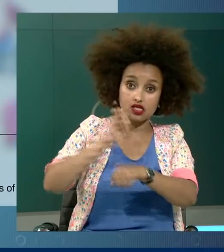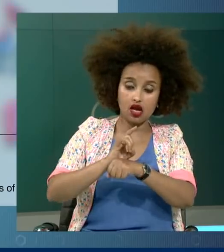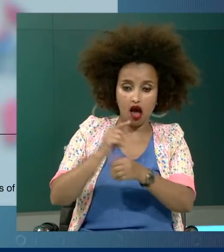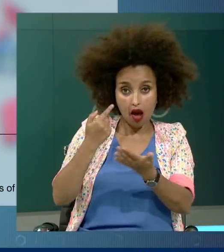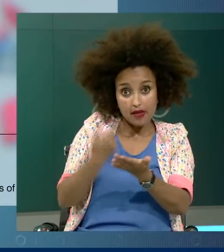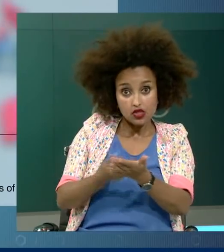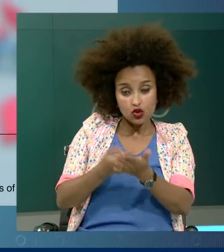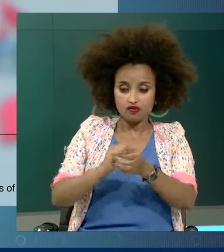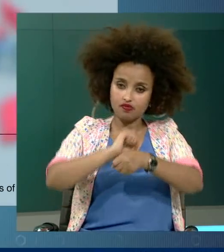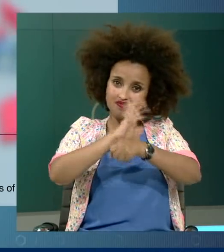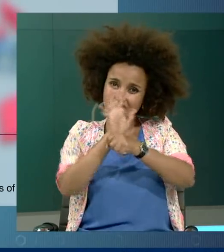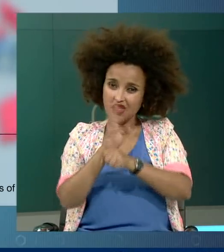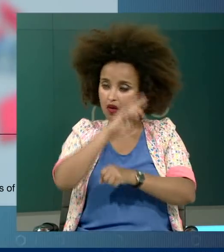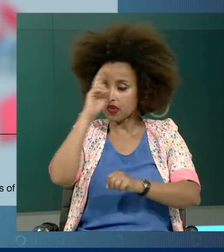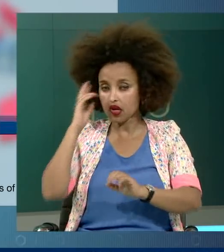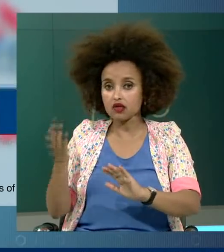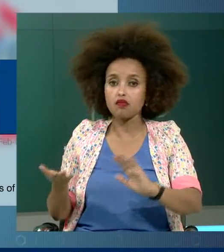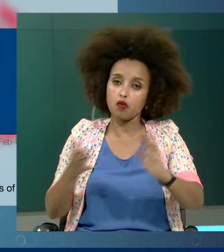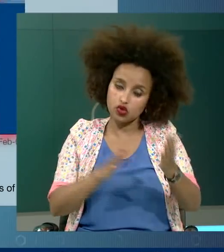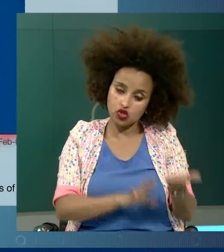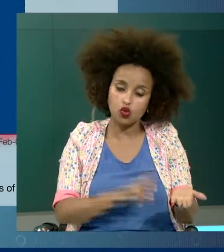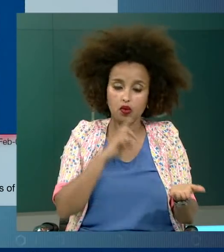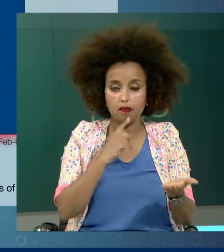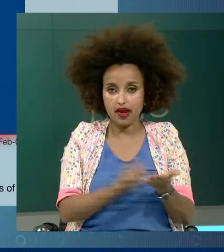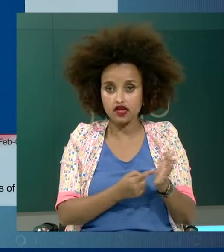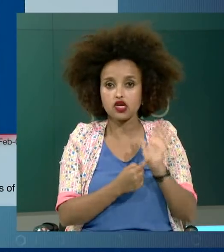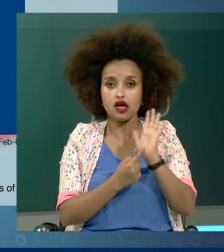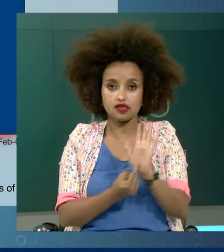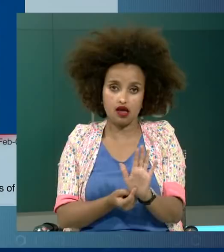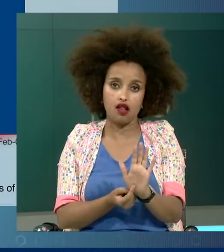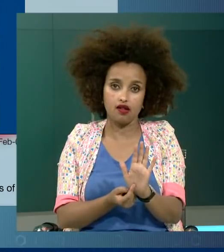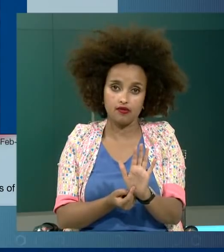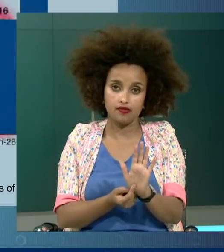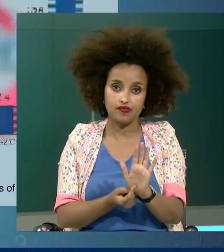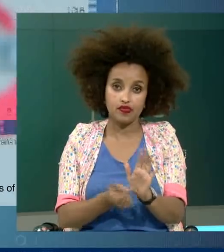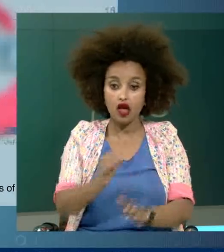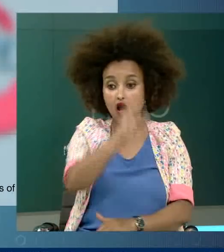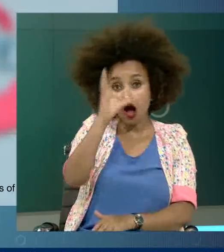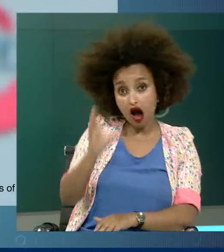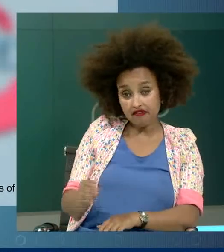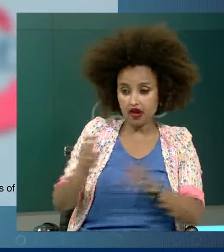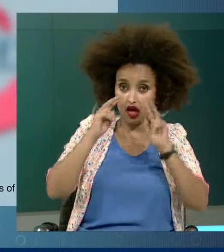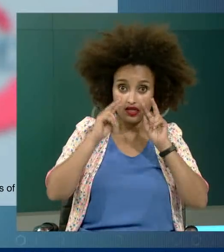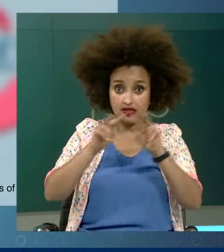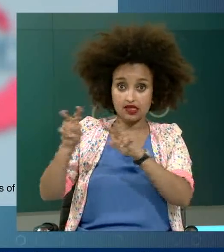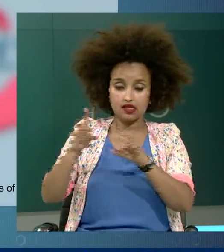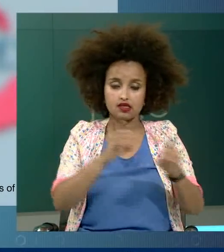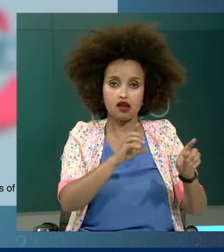በዚው በቫይረሱ ምክንያት ህይወታቸው እንዳለፈ ነው መረጃዎቹ ያሳዩት ማለት ነው ወደ አህጉራችን አፍሪካ ስናቀና